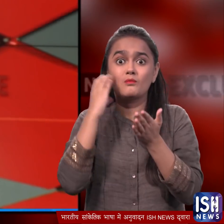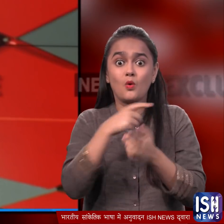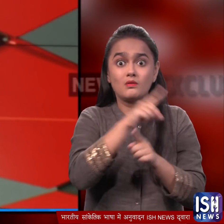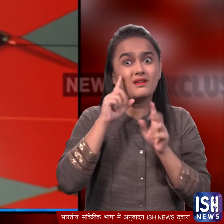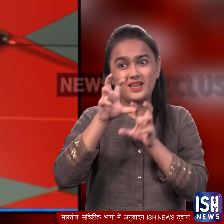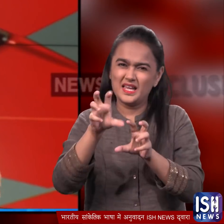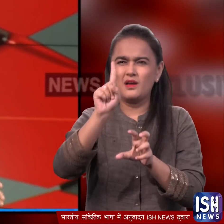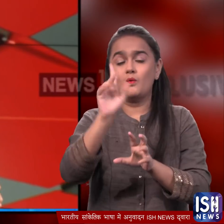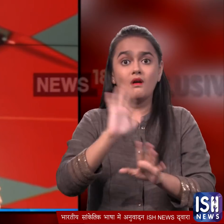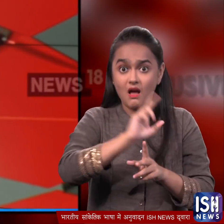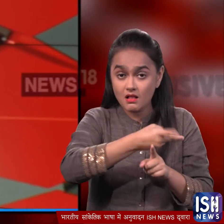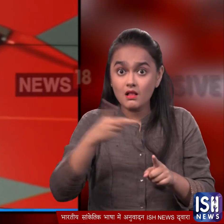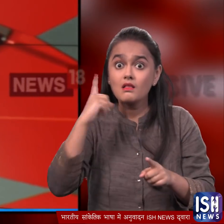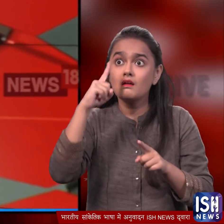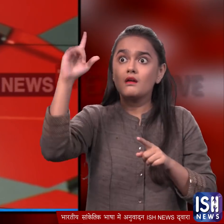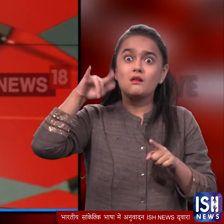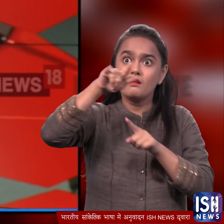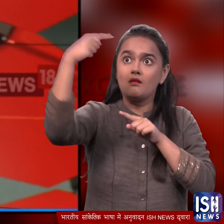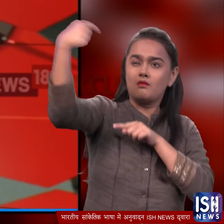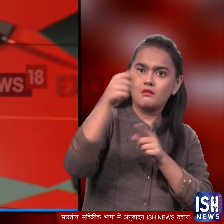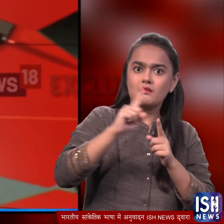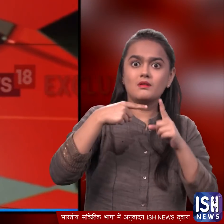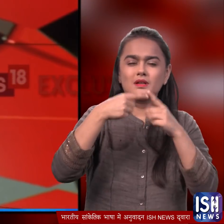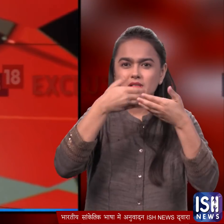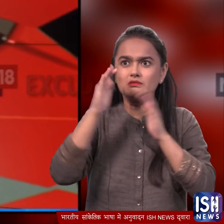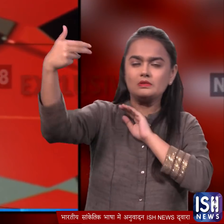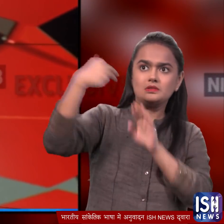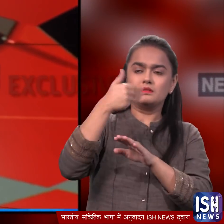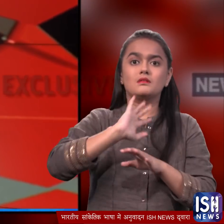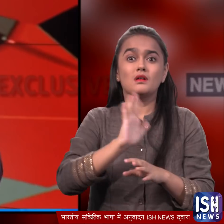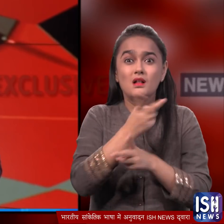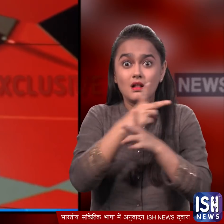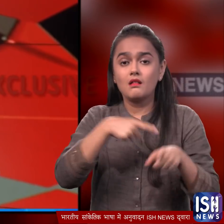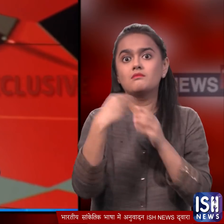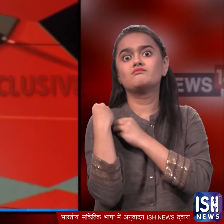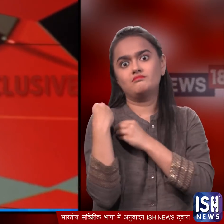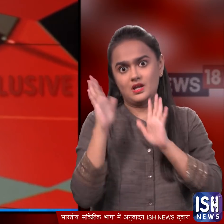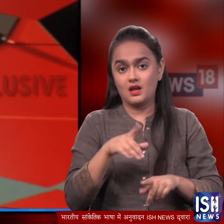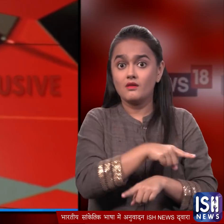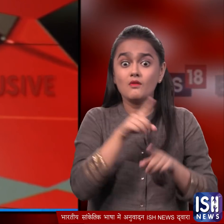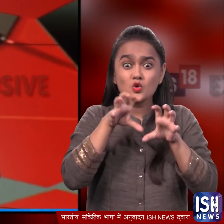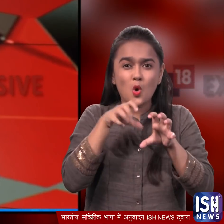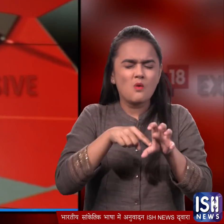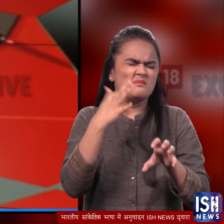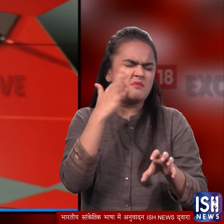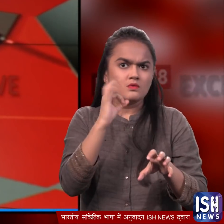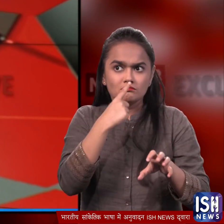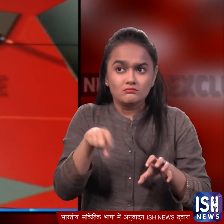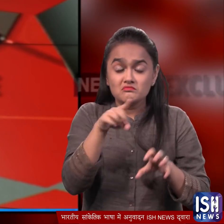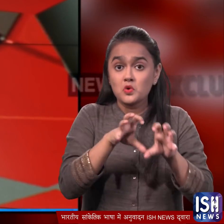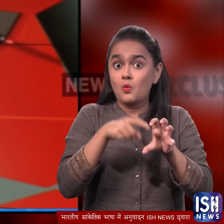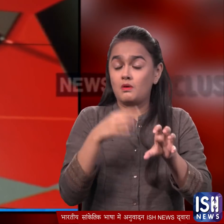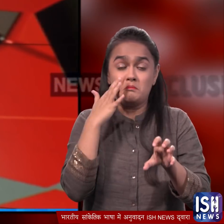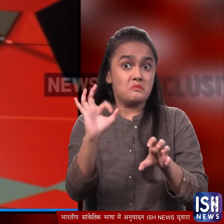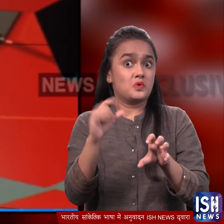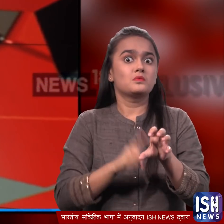सुरक्षा संभालने के अलावा आतंकी हमलों और विमान को अगवा करने की कोशिशों को नाकाम करने की जिम्मेदारी सौंपी गई है, जिसमें डॉग स्क्वाड की अहमियत बहुत है,